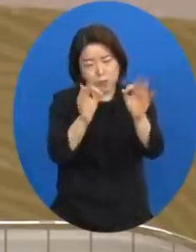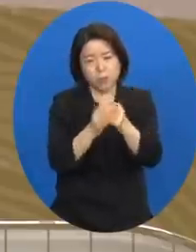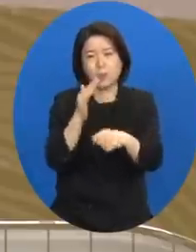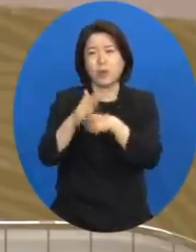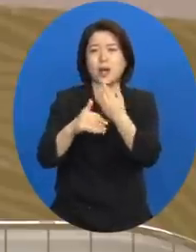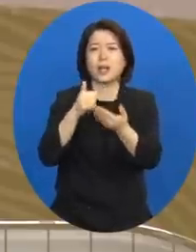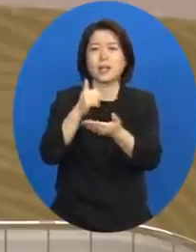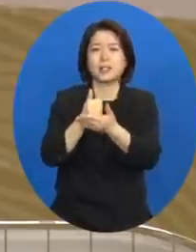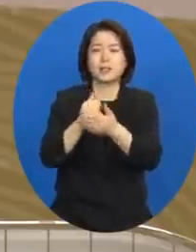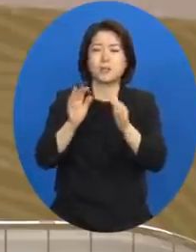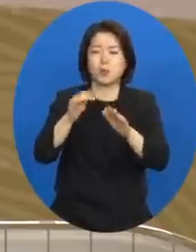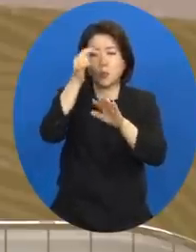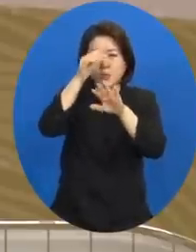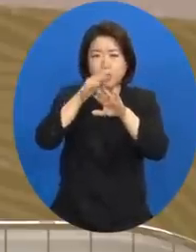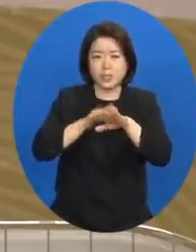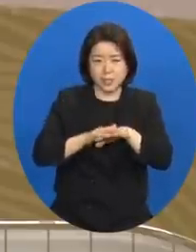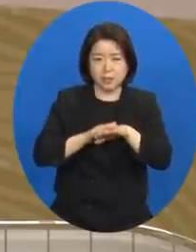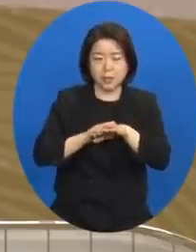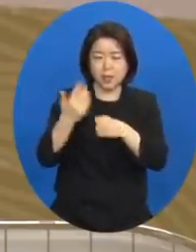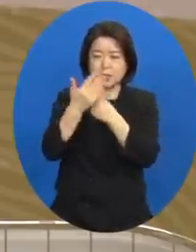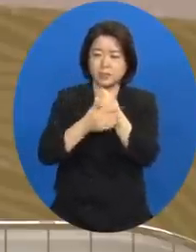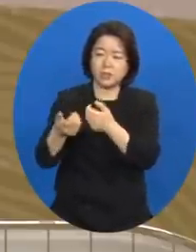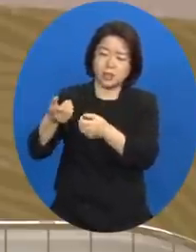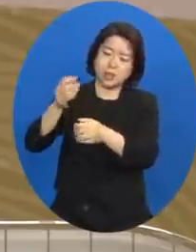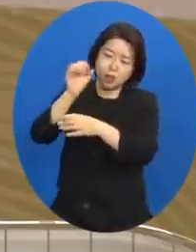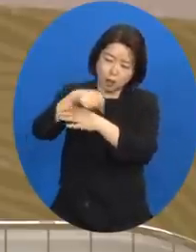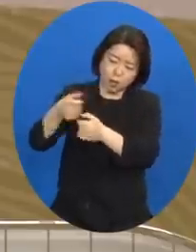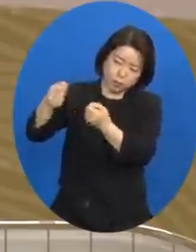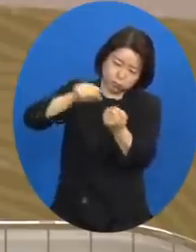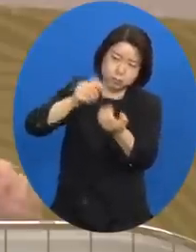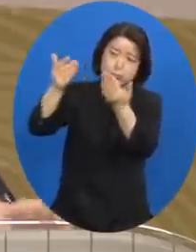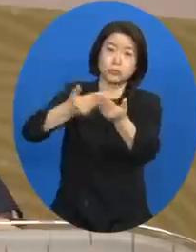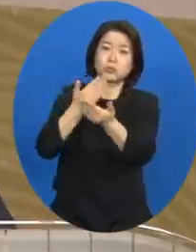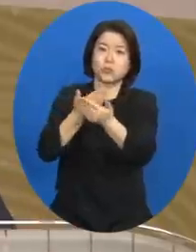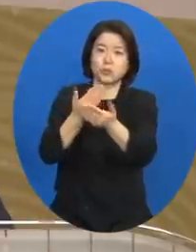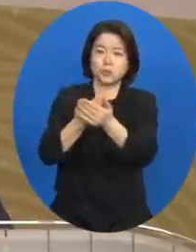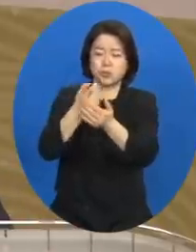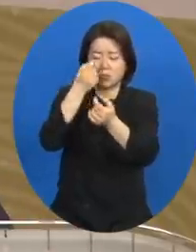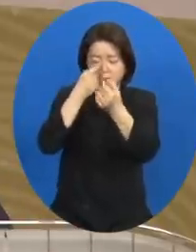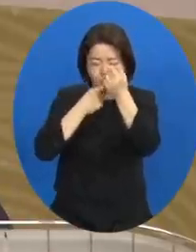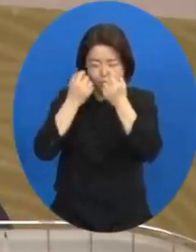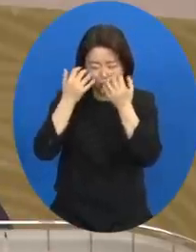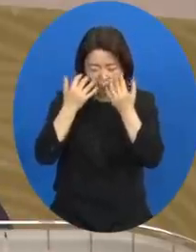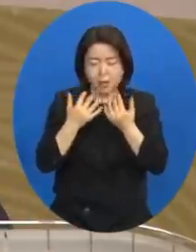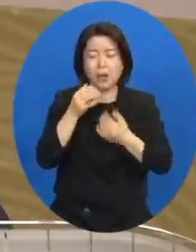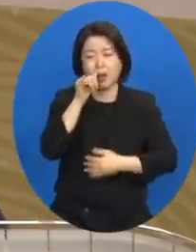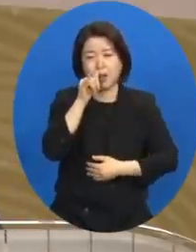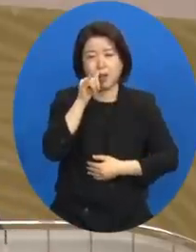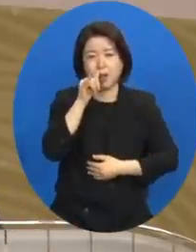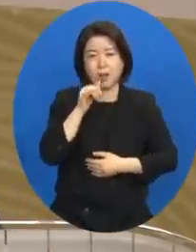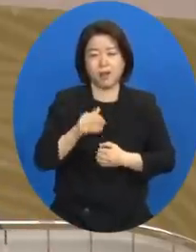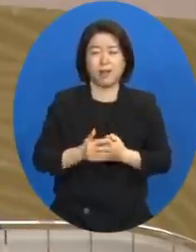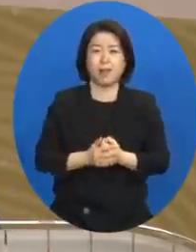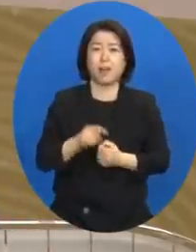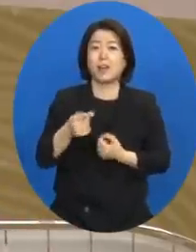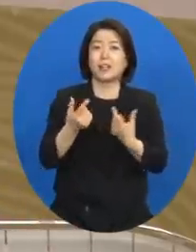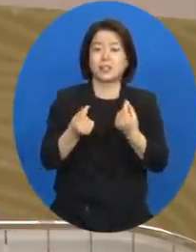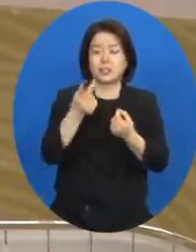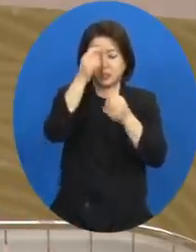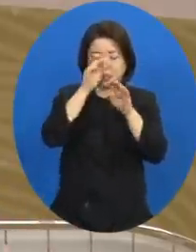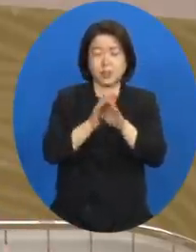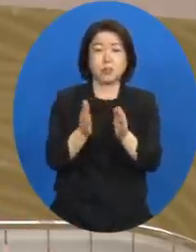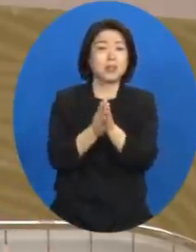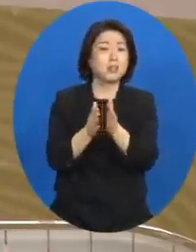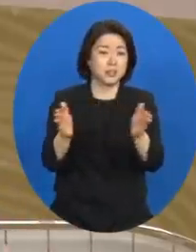하나님 오늘 예배에 은혜를 주소서. 너무너무 눈물이 나더래. 그렇게 예배를